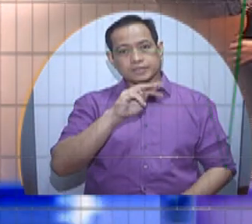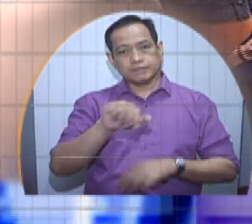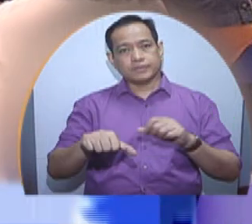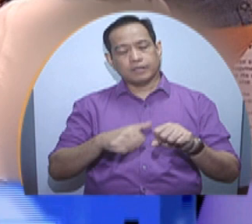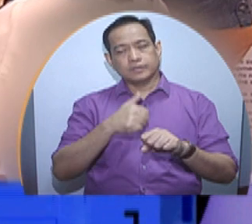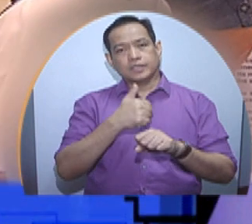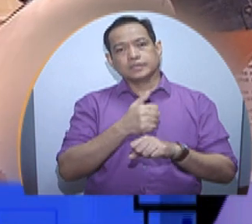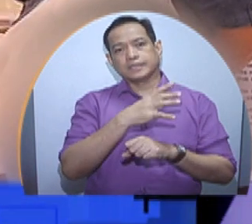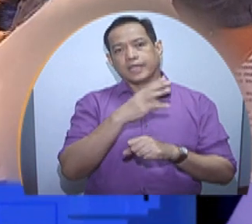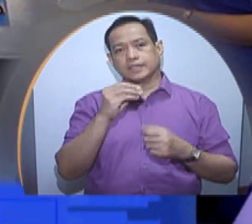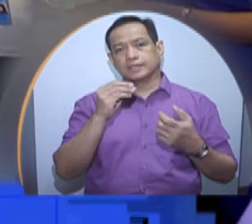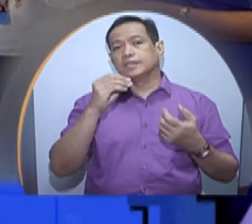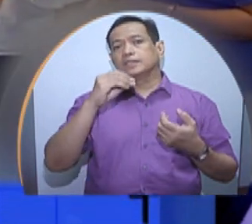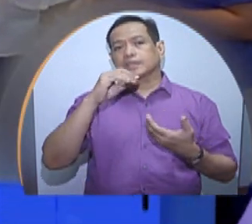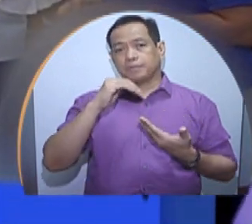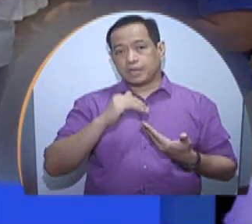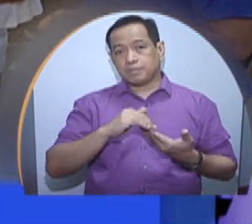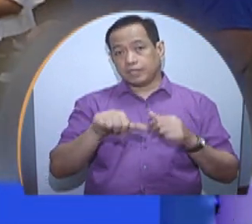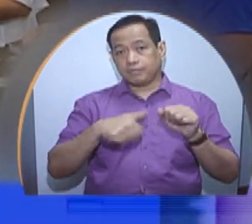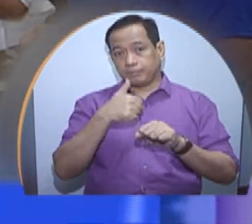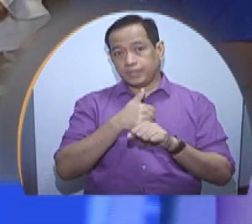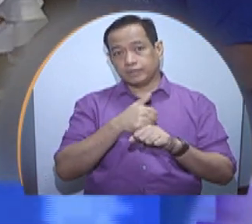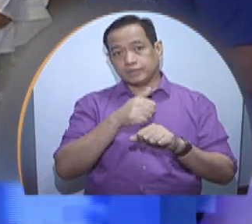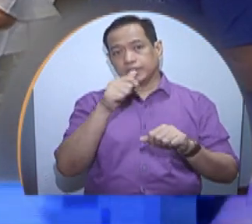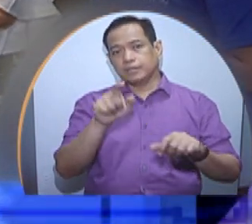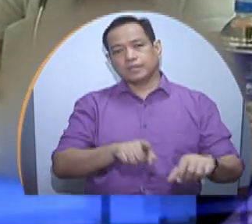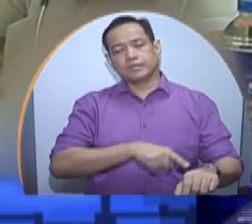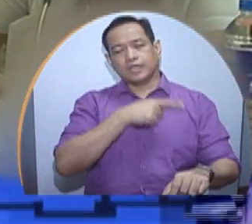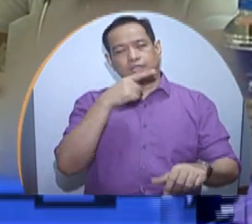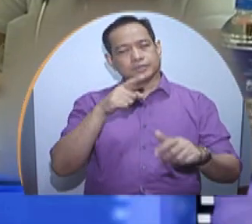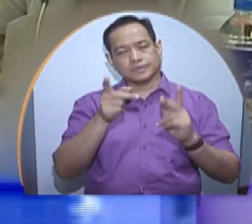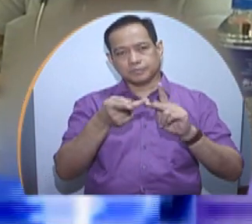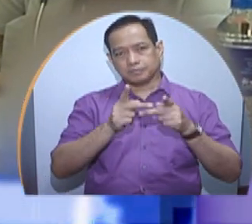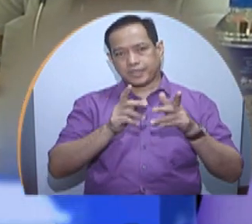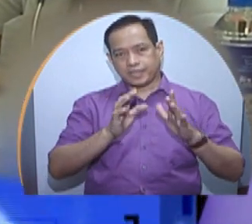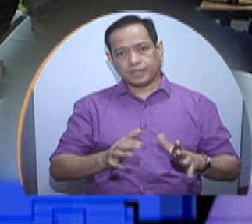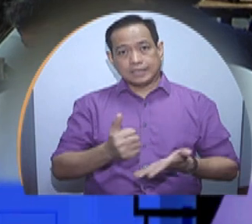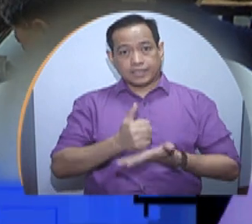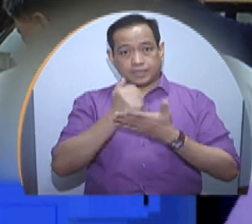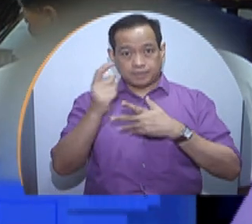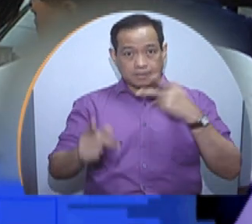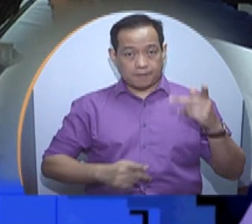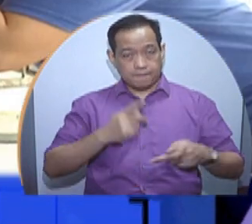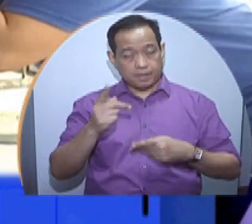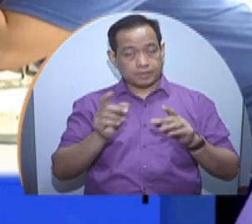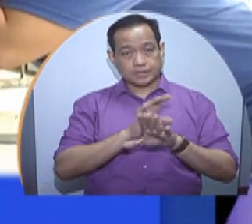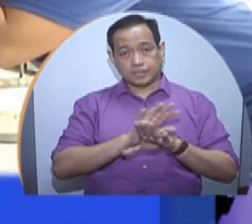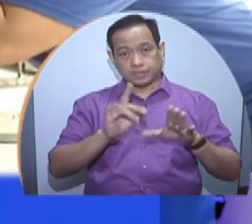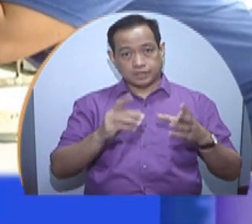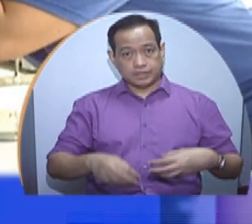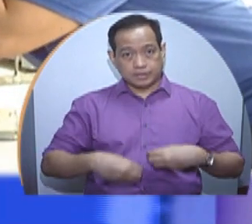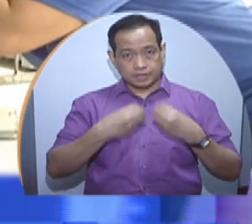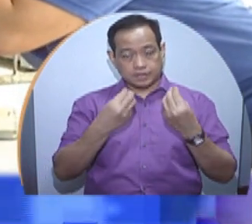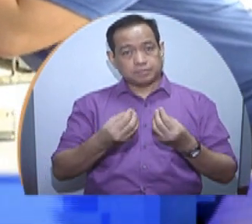Ang SM Foundation at Kapwa Comalco Foundation ay matagal nang magkatuwang sa pagtulong sa kapwa.